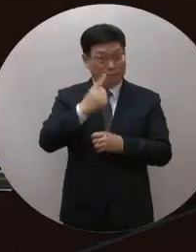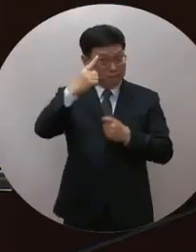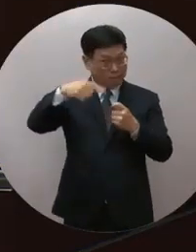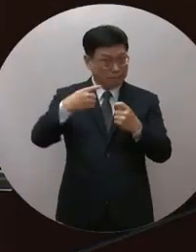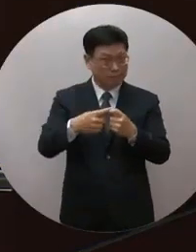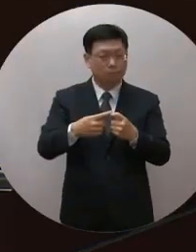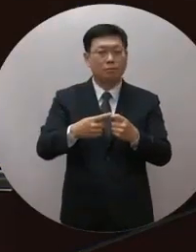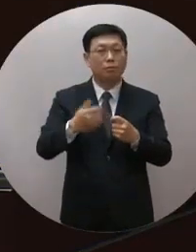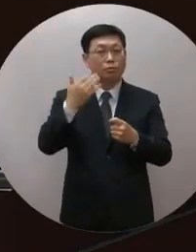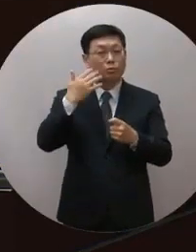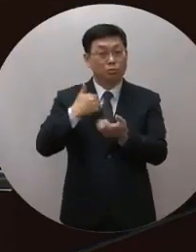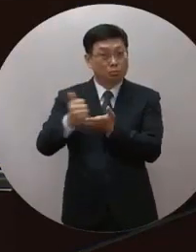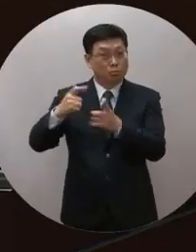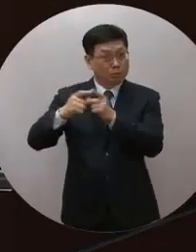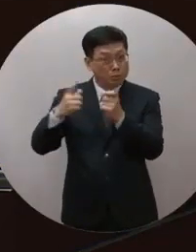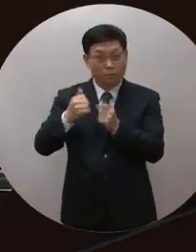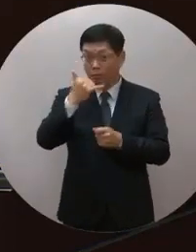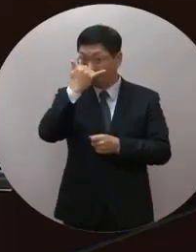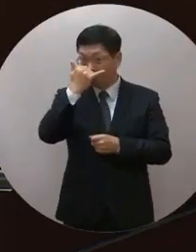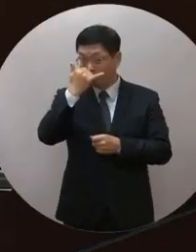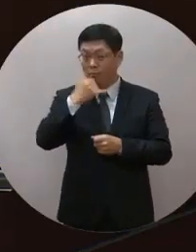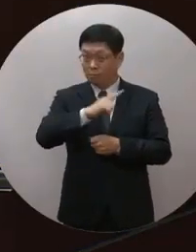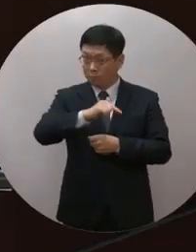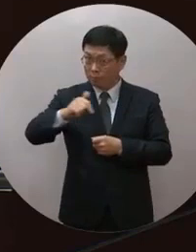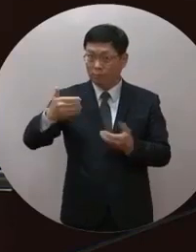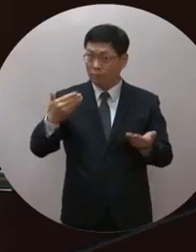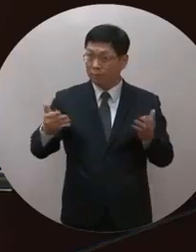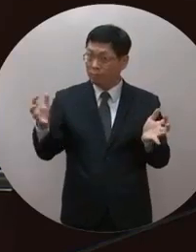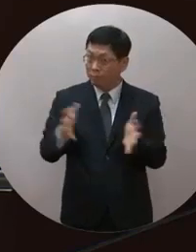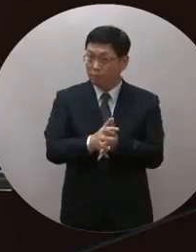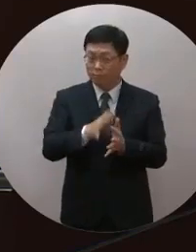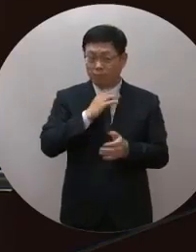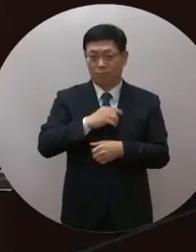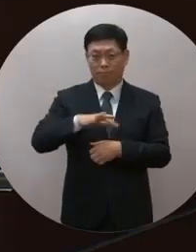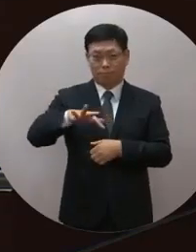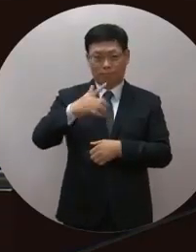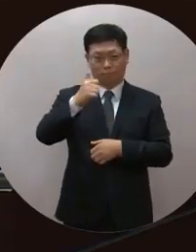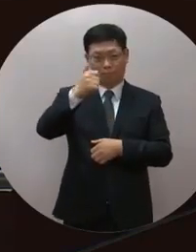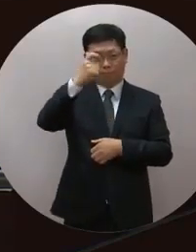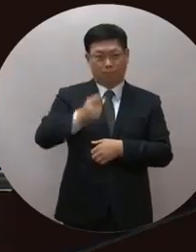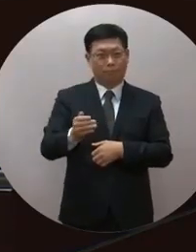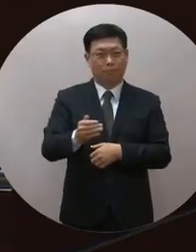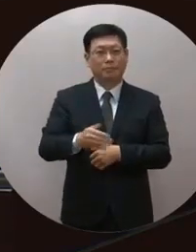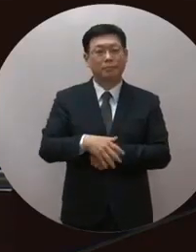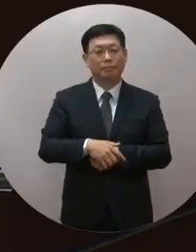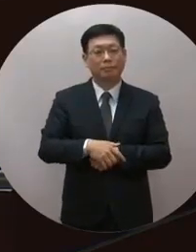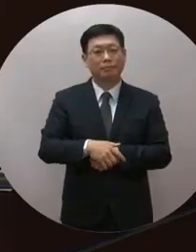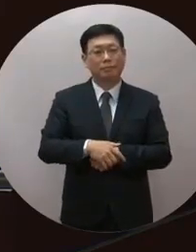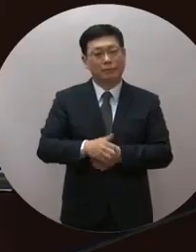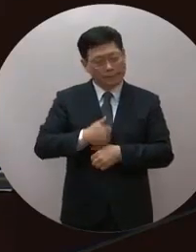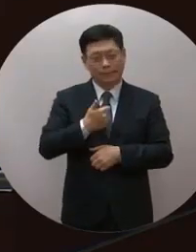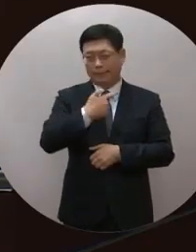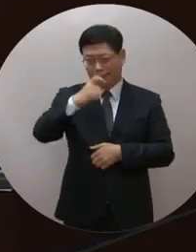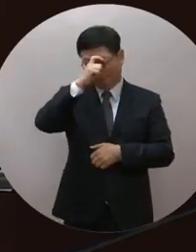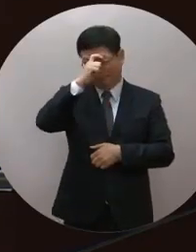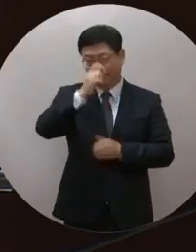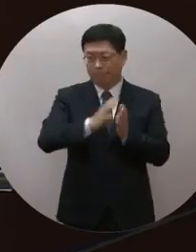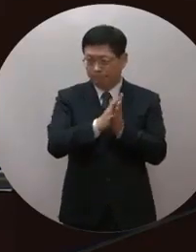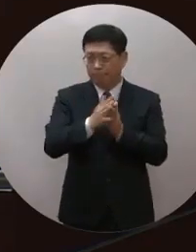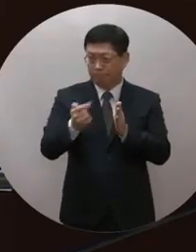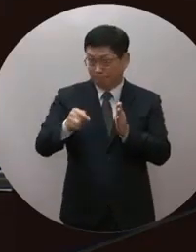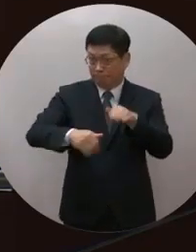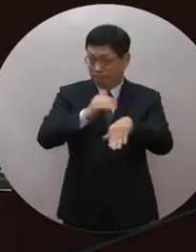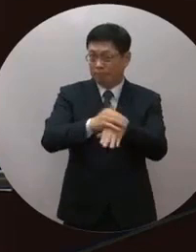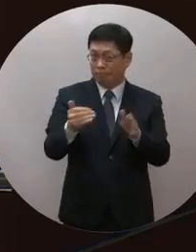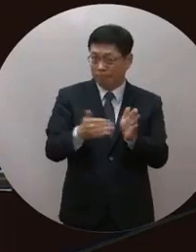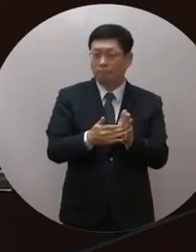年光销日本的猪肉产品就达到550亿元。我们很期待这个